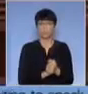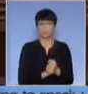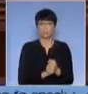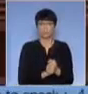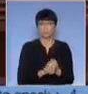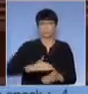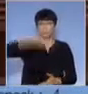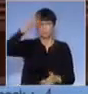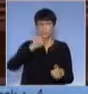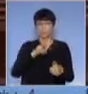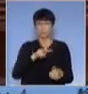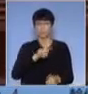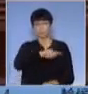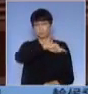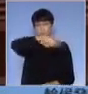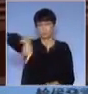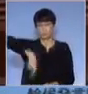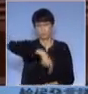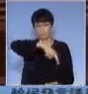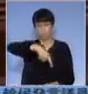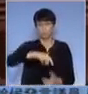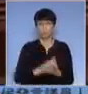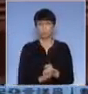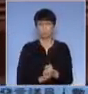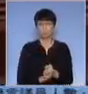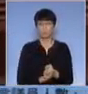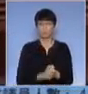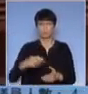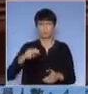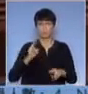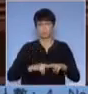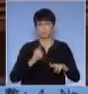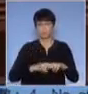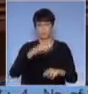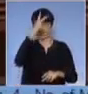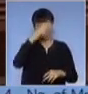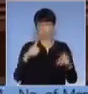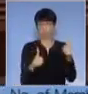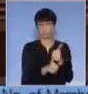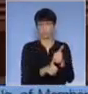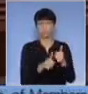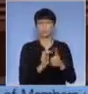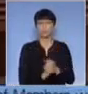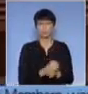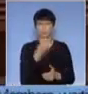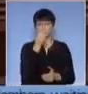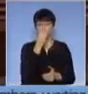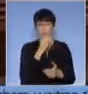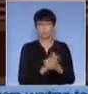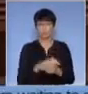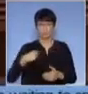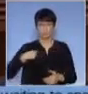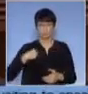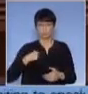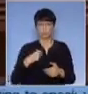高度自治權的地方行政區域，直轄於中央人民政府。由此可見，香港從來都是中國不可